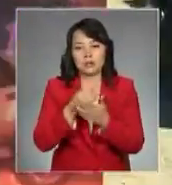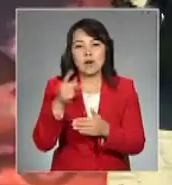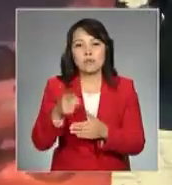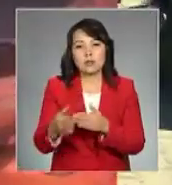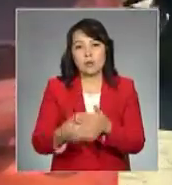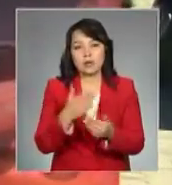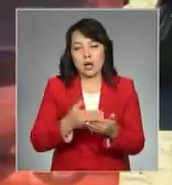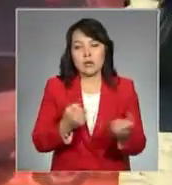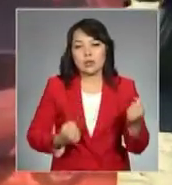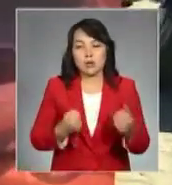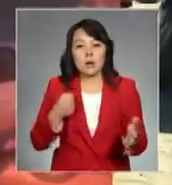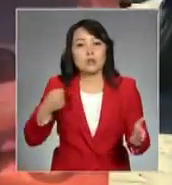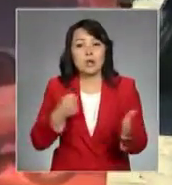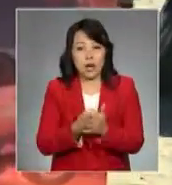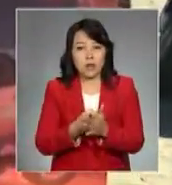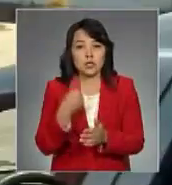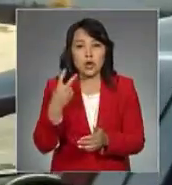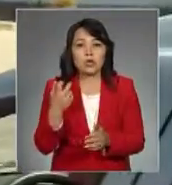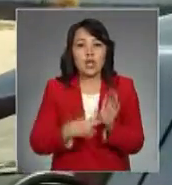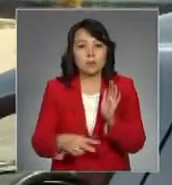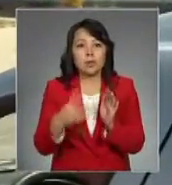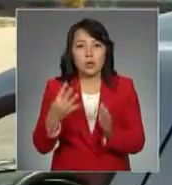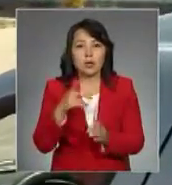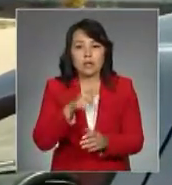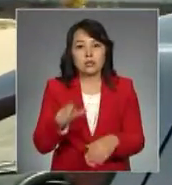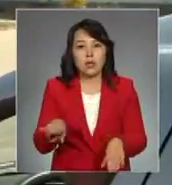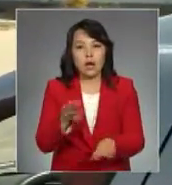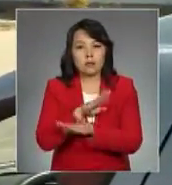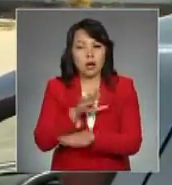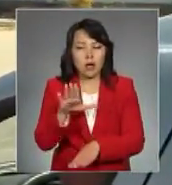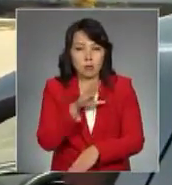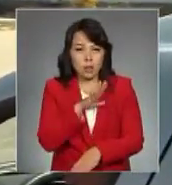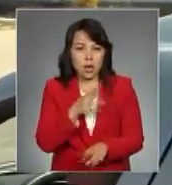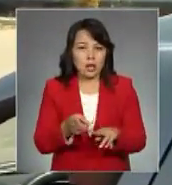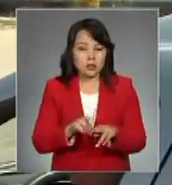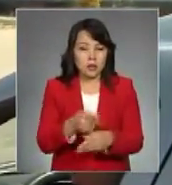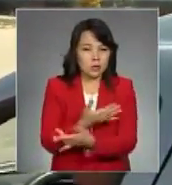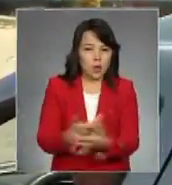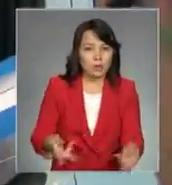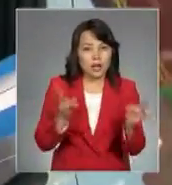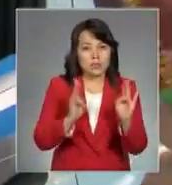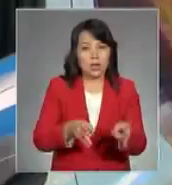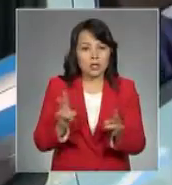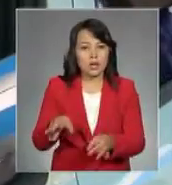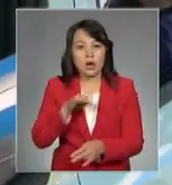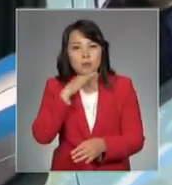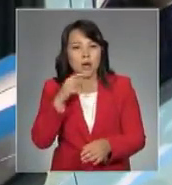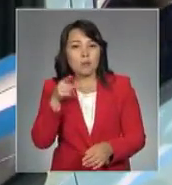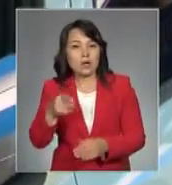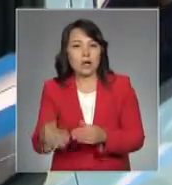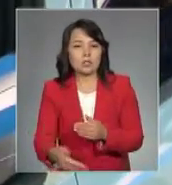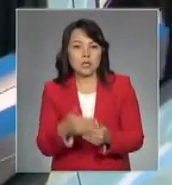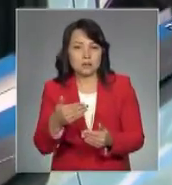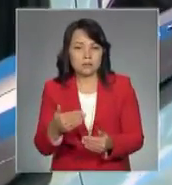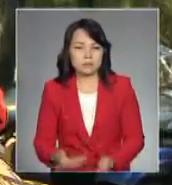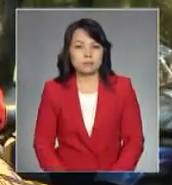жол көлік оқиғасы тіркелсе, 274 адам қайтыс болған. Түрлі деңгейде жарақат алғандардың қатары 1000-нан